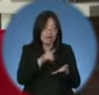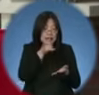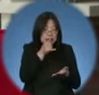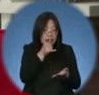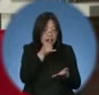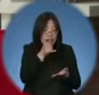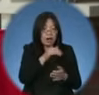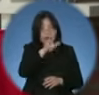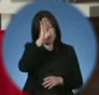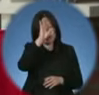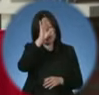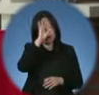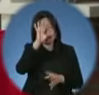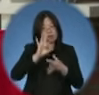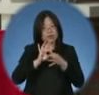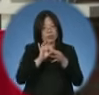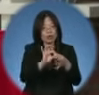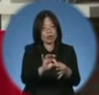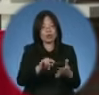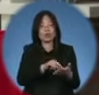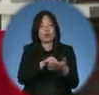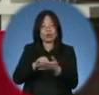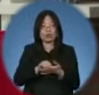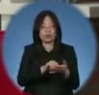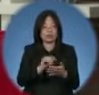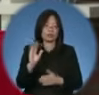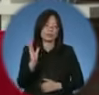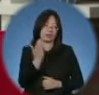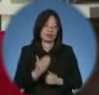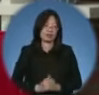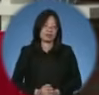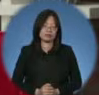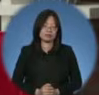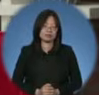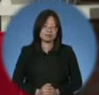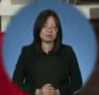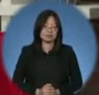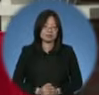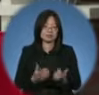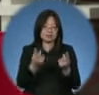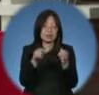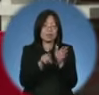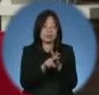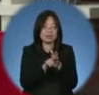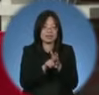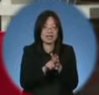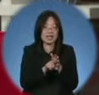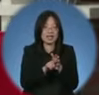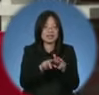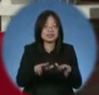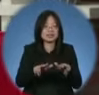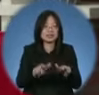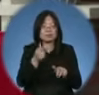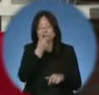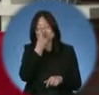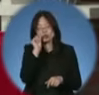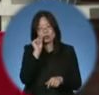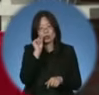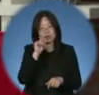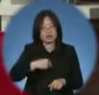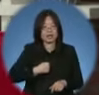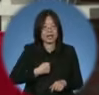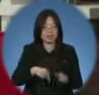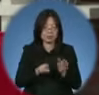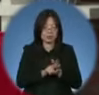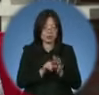이거는 병으로 이어지는 외로움이 되거든요. 네, 네. 근데 그런 믿음과 신뢰가 부족한 거죠.